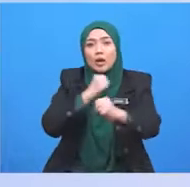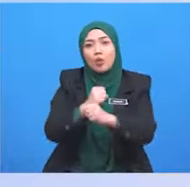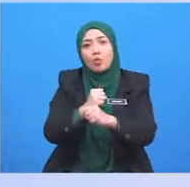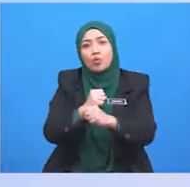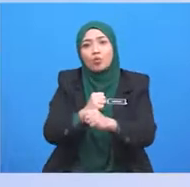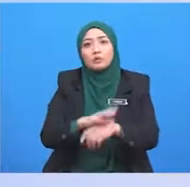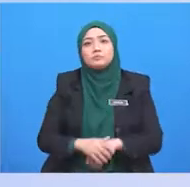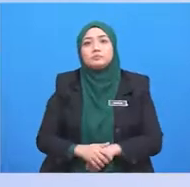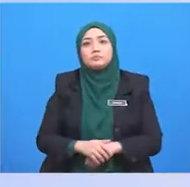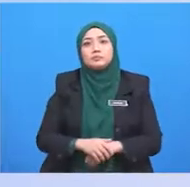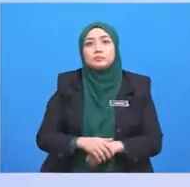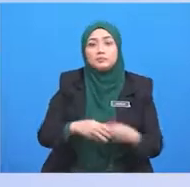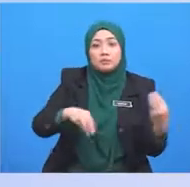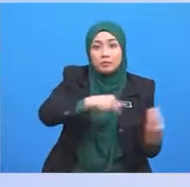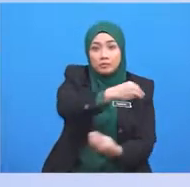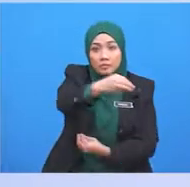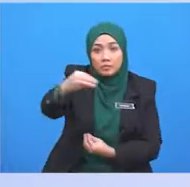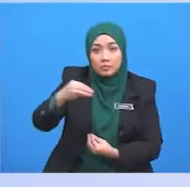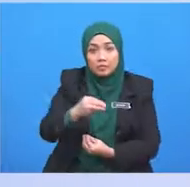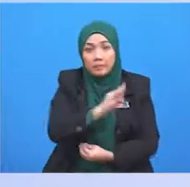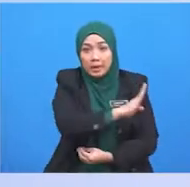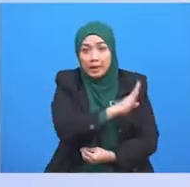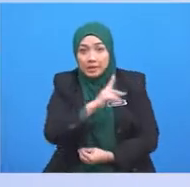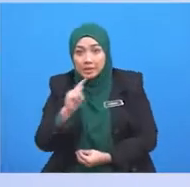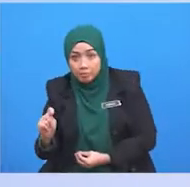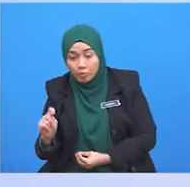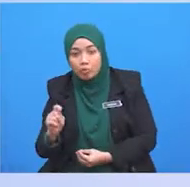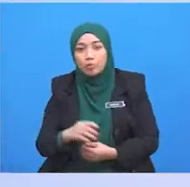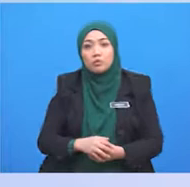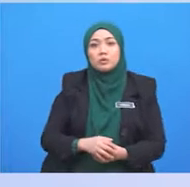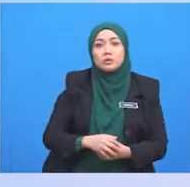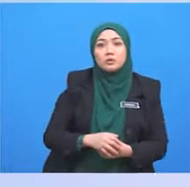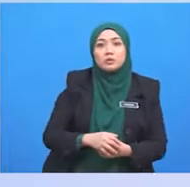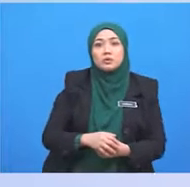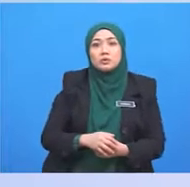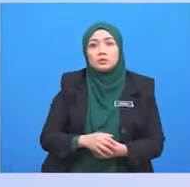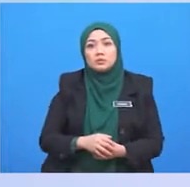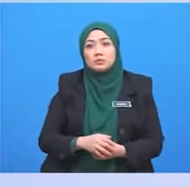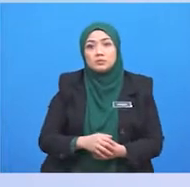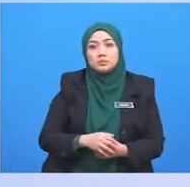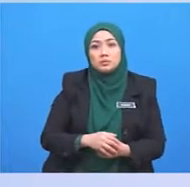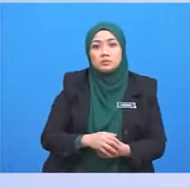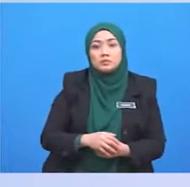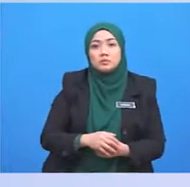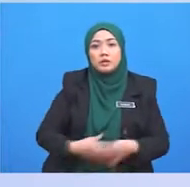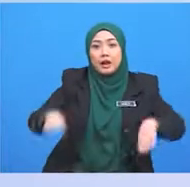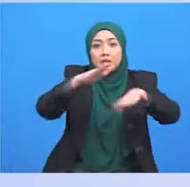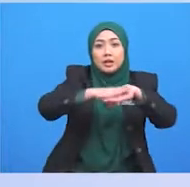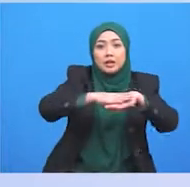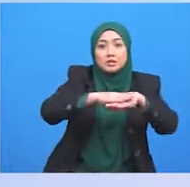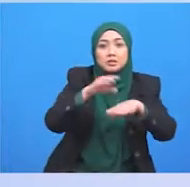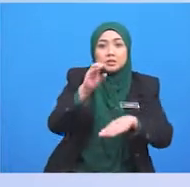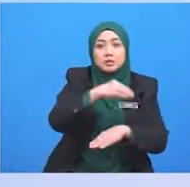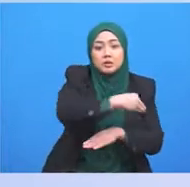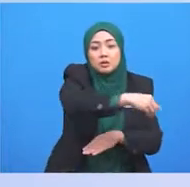timur. Tiga, bumi beredar di atas orbitnya yang berbentuk elips, iaitu bujur. Empat, kelajuan bumi beredar